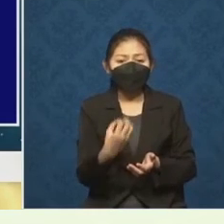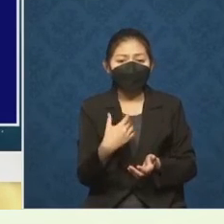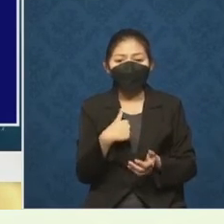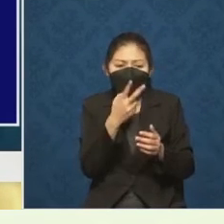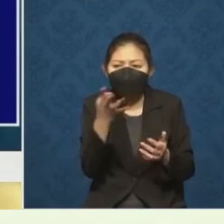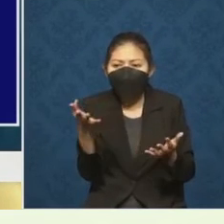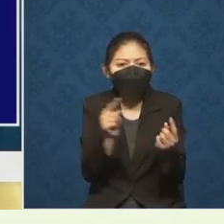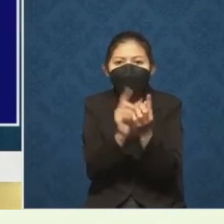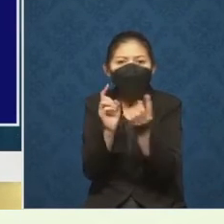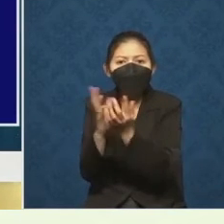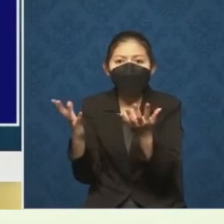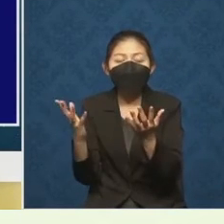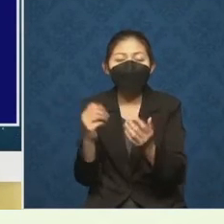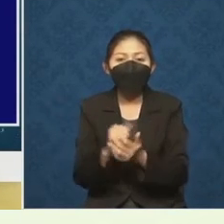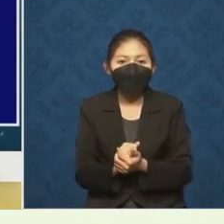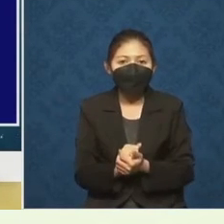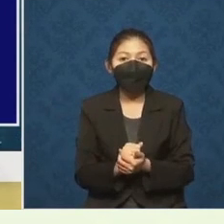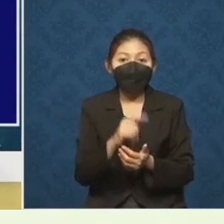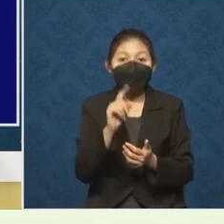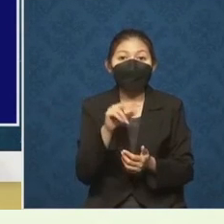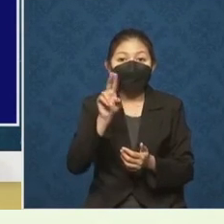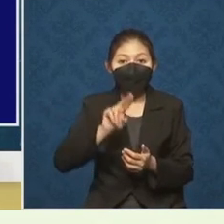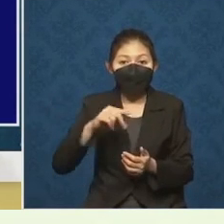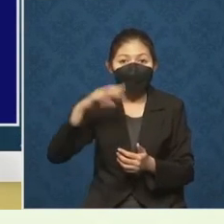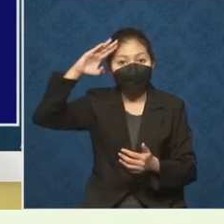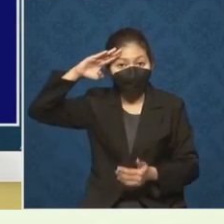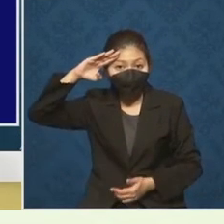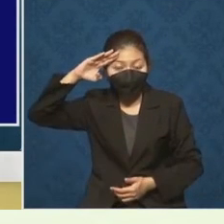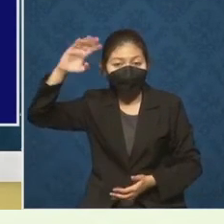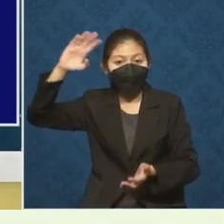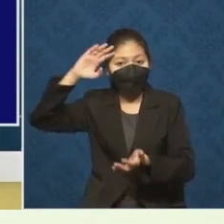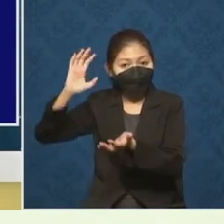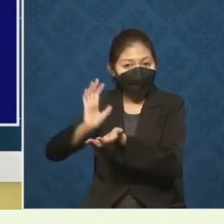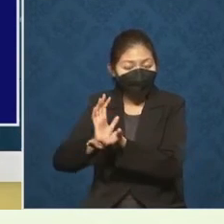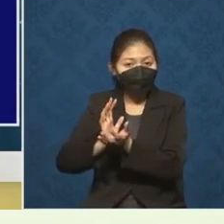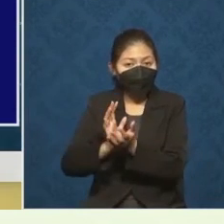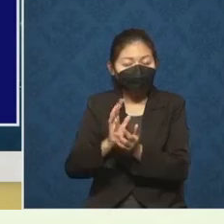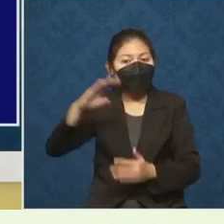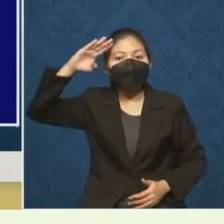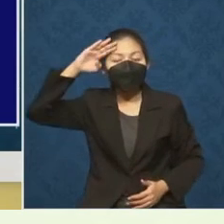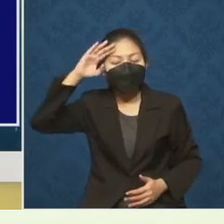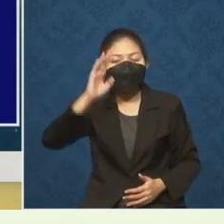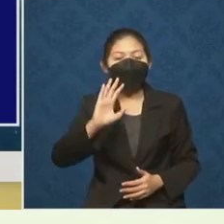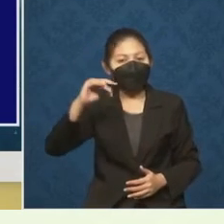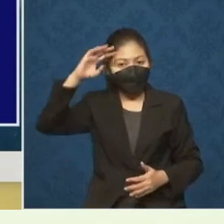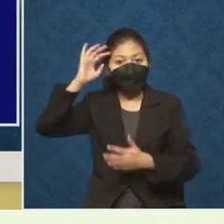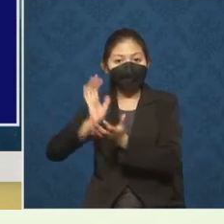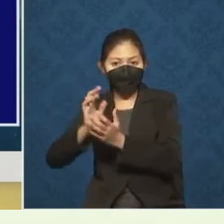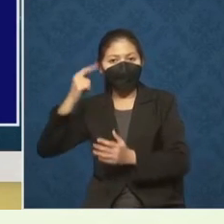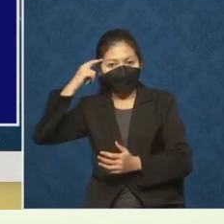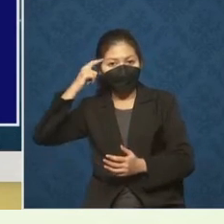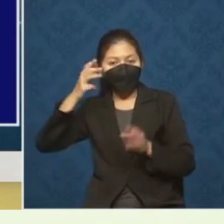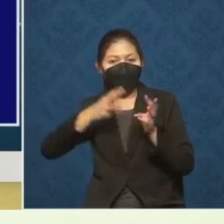ครับจะถ้าใช้ตำรวจทหารเนี่ยทหารยังไม่ค่อยเท่าไหร่แต่ตำรวจเนี่ยรู้วิธีในการสืบสว